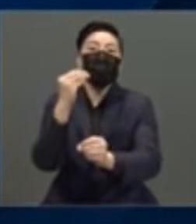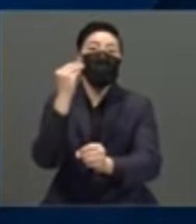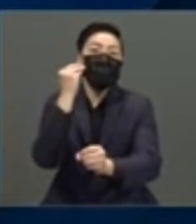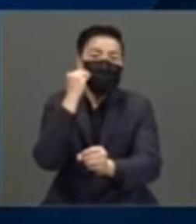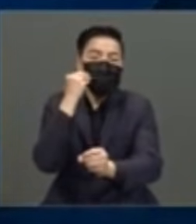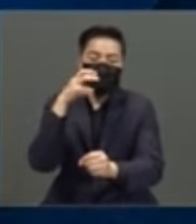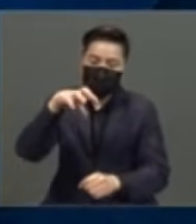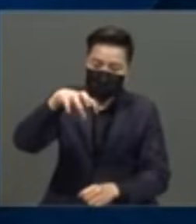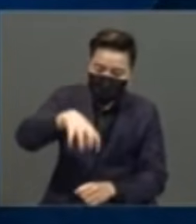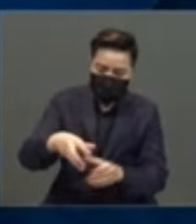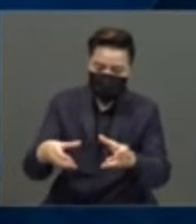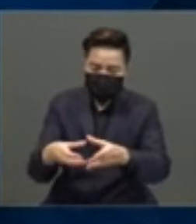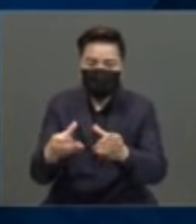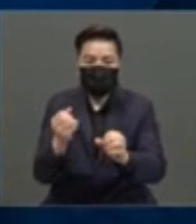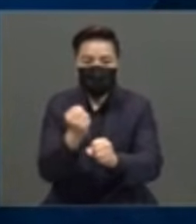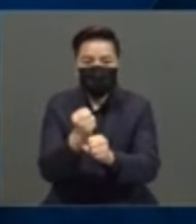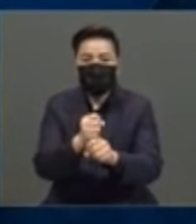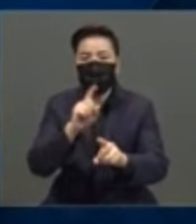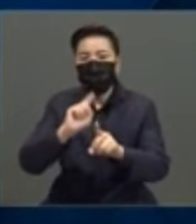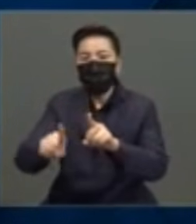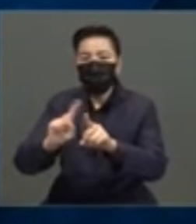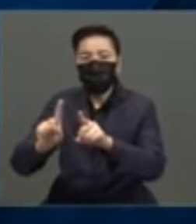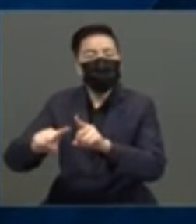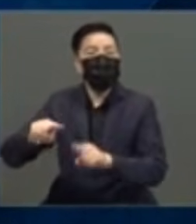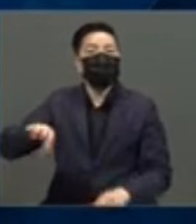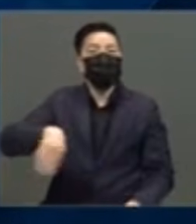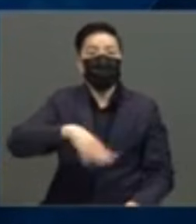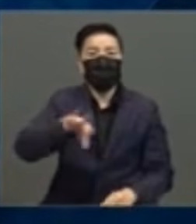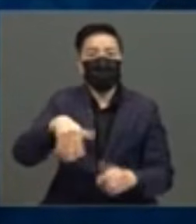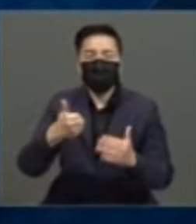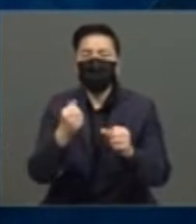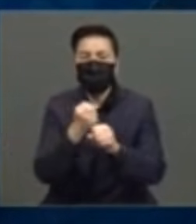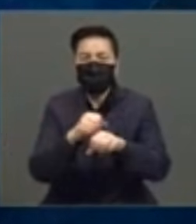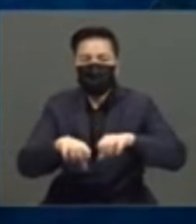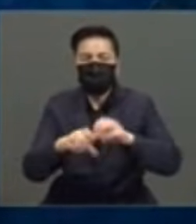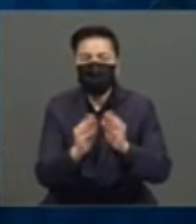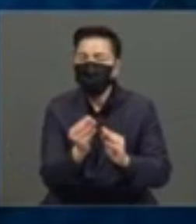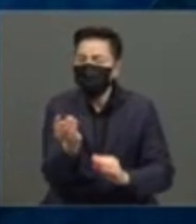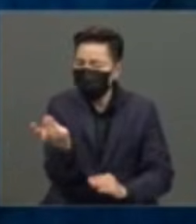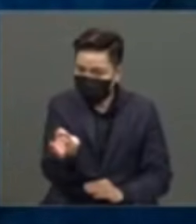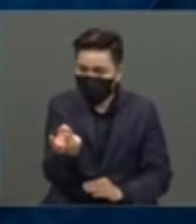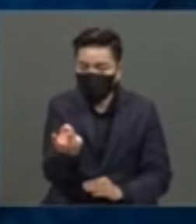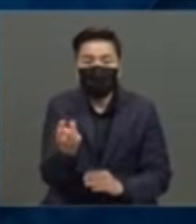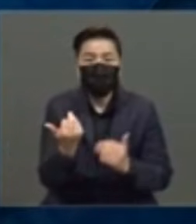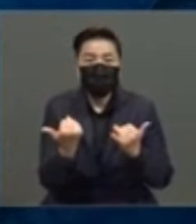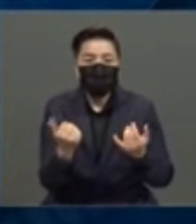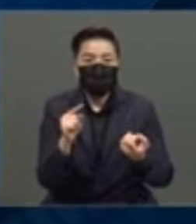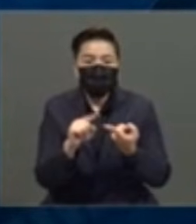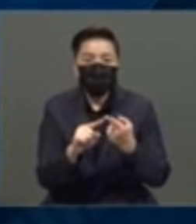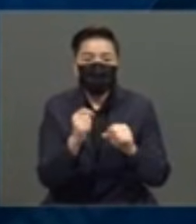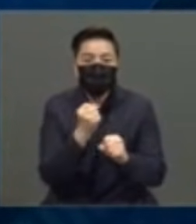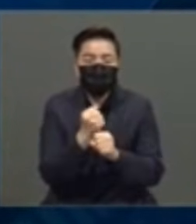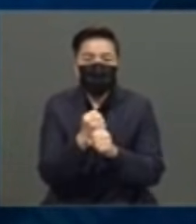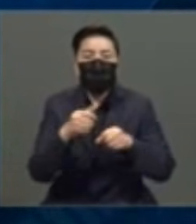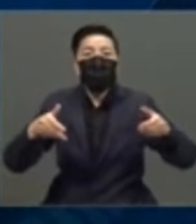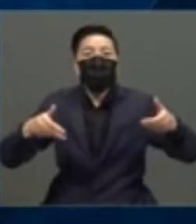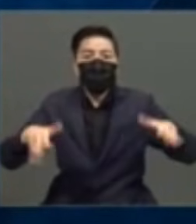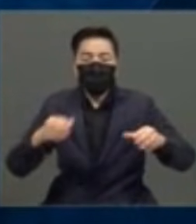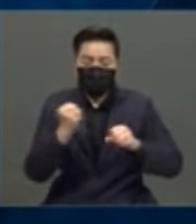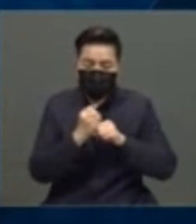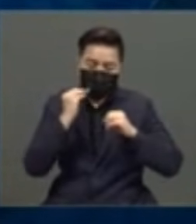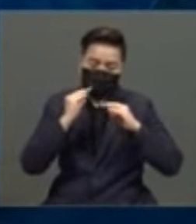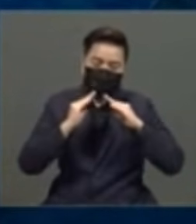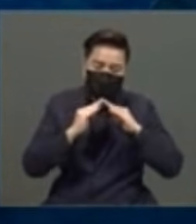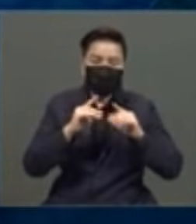ดการปฏิบัติงานในที่ประชุมให้น้อยที่สุดนะครับแล้วก็ทำการปฏิบัติงานนอกสถ